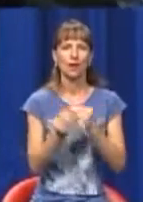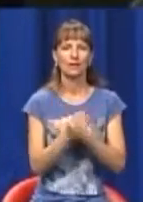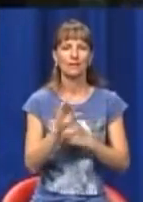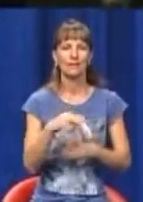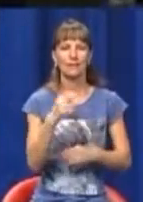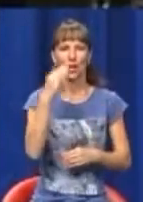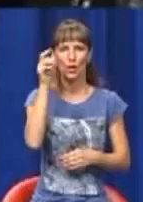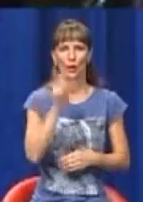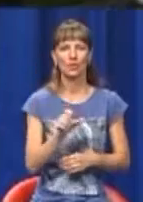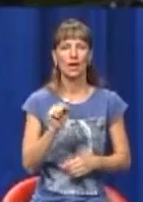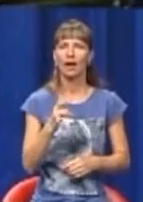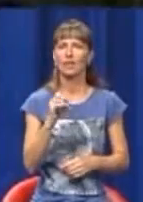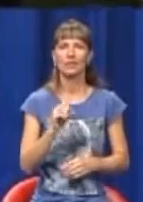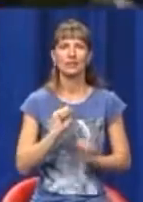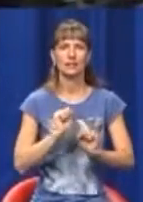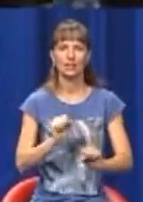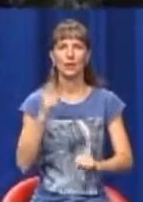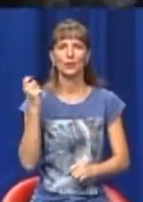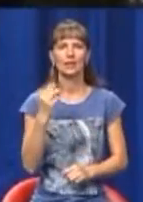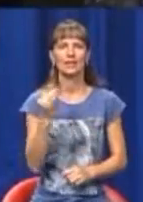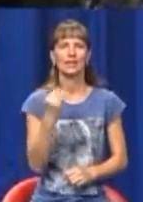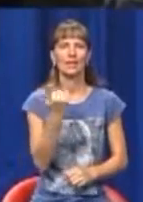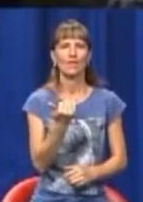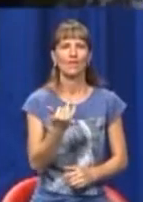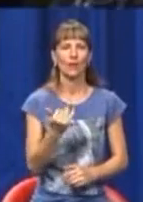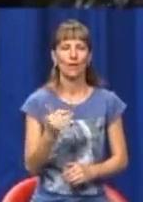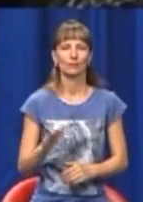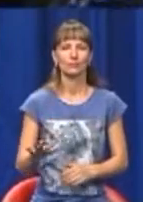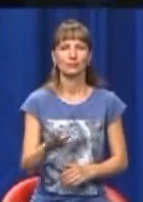них, а не захищати господаря чи його майно.